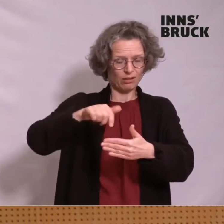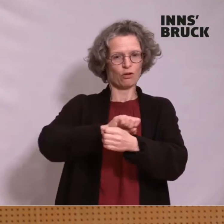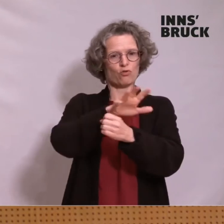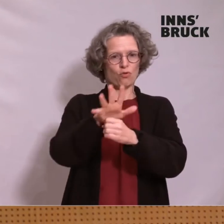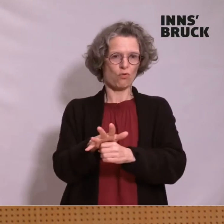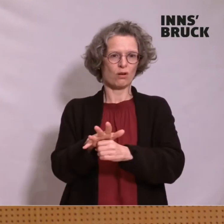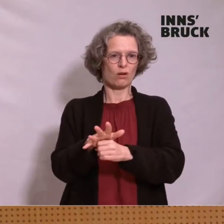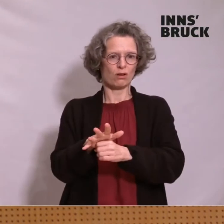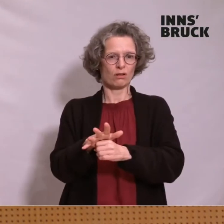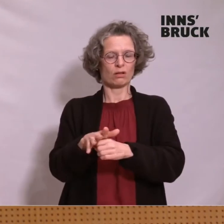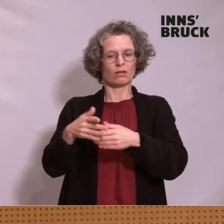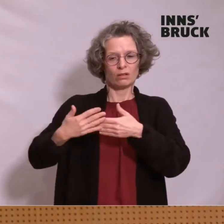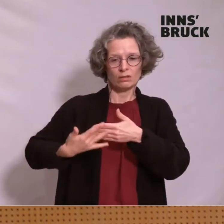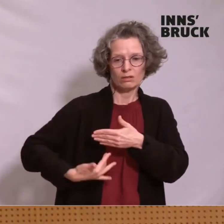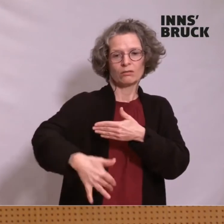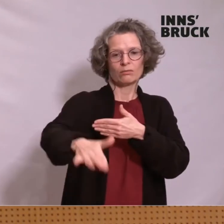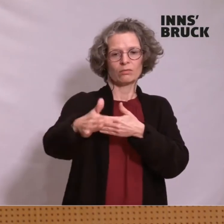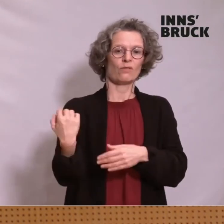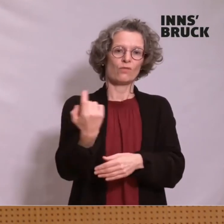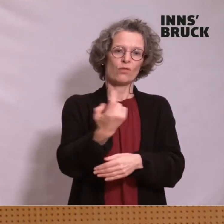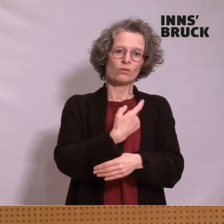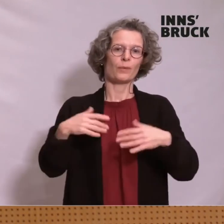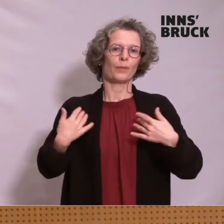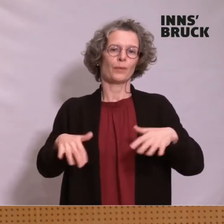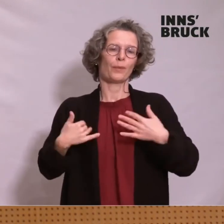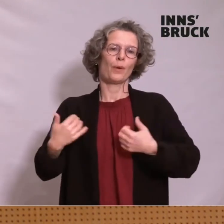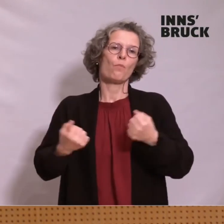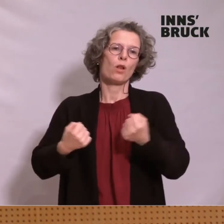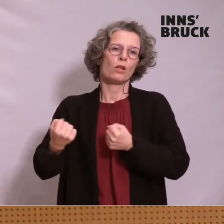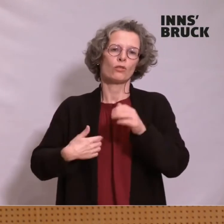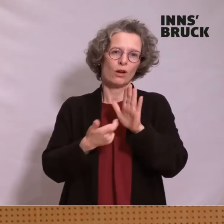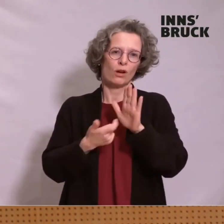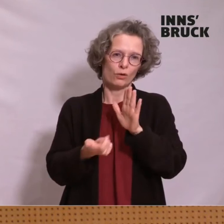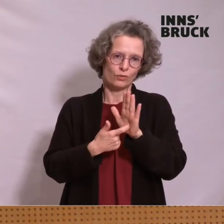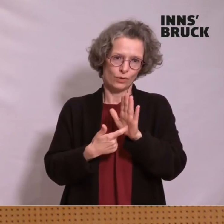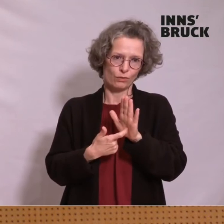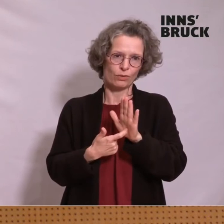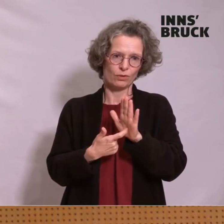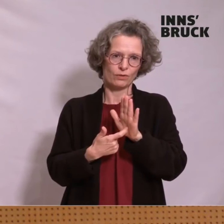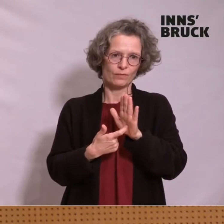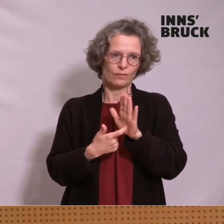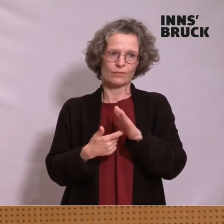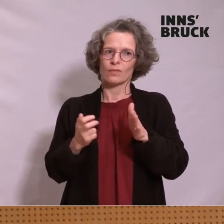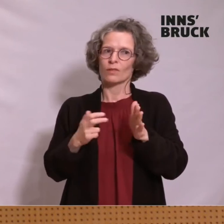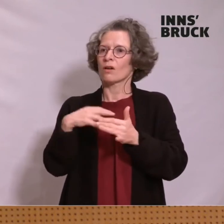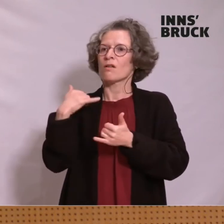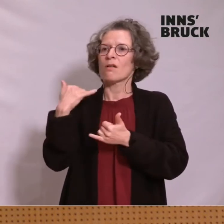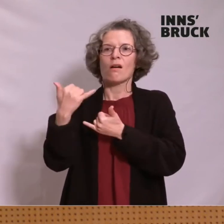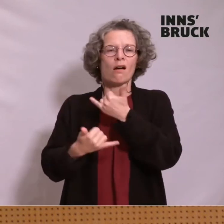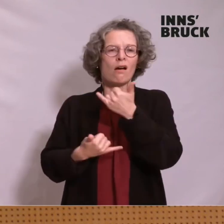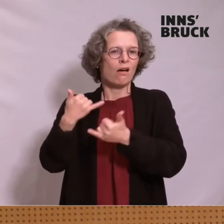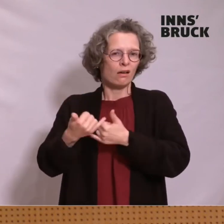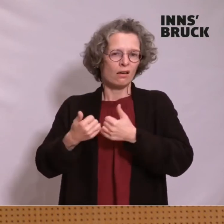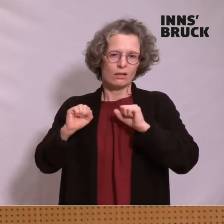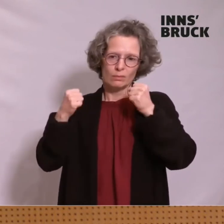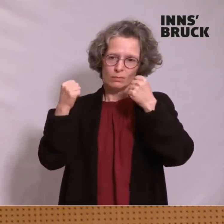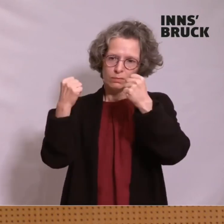für uns alle die große politische Herausforderung werden, die noch Jahre in Anspruch nehmen wird.